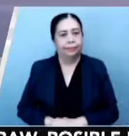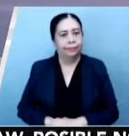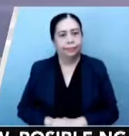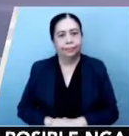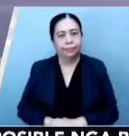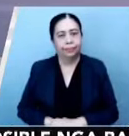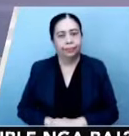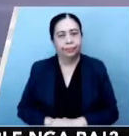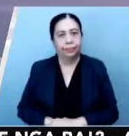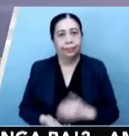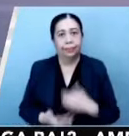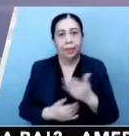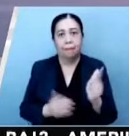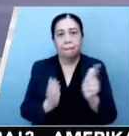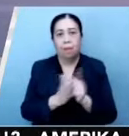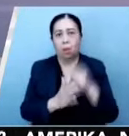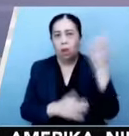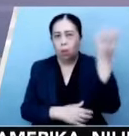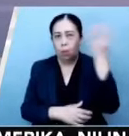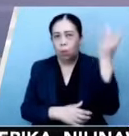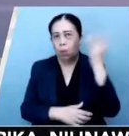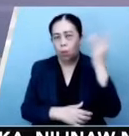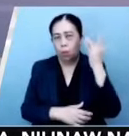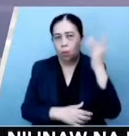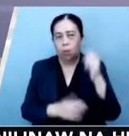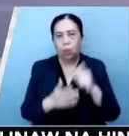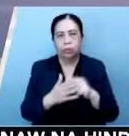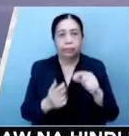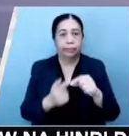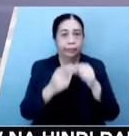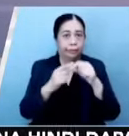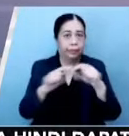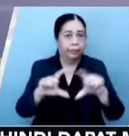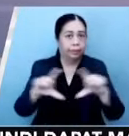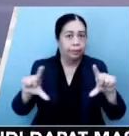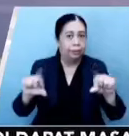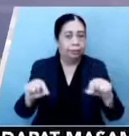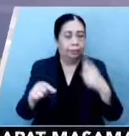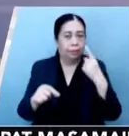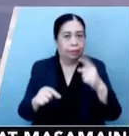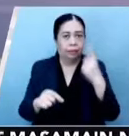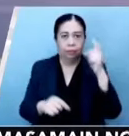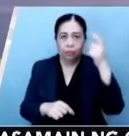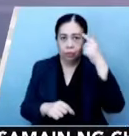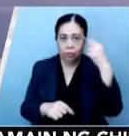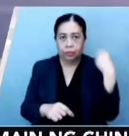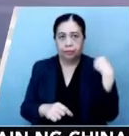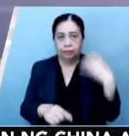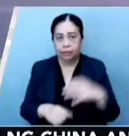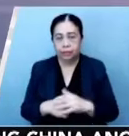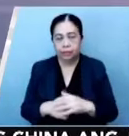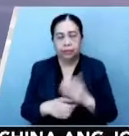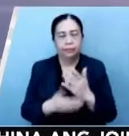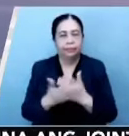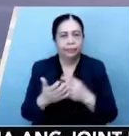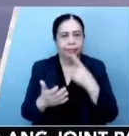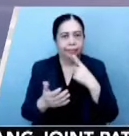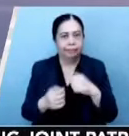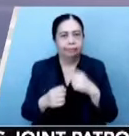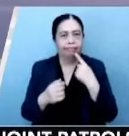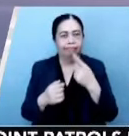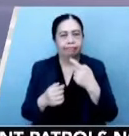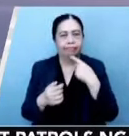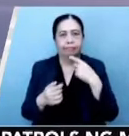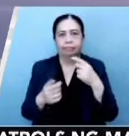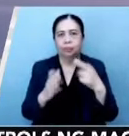Bawal wangwang at paalala sa paggamit ng mga espesyal na plaka para sa mga tauhan ng gobyerno. Ilan lang yan sa mga ibinabang kautosan ni Pangulong